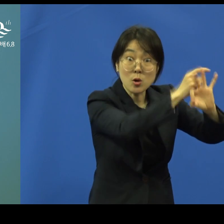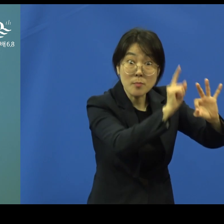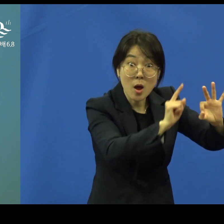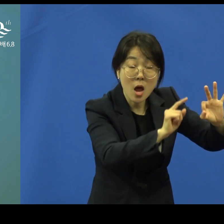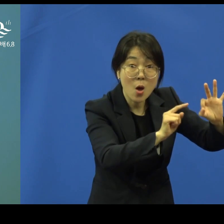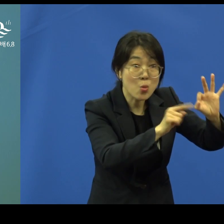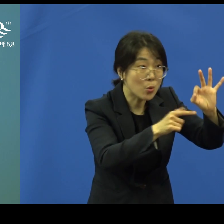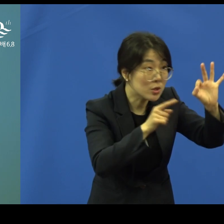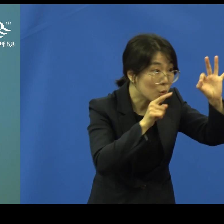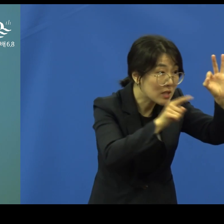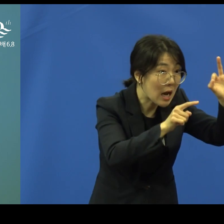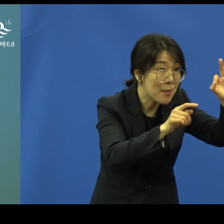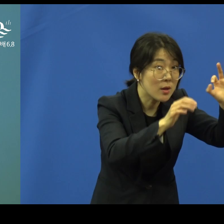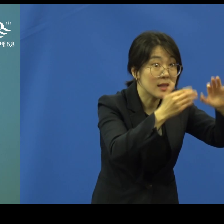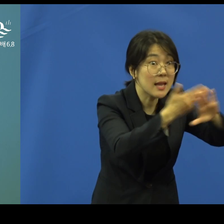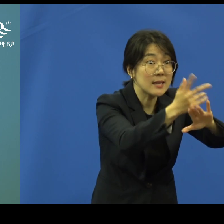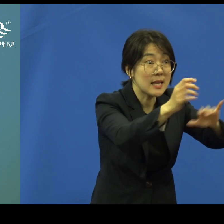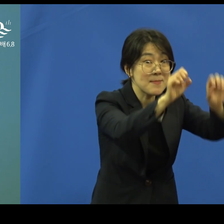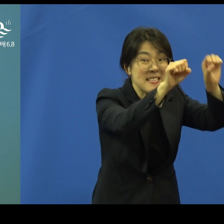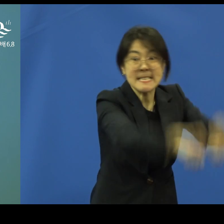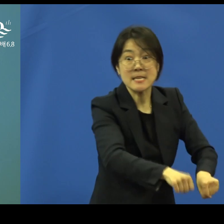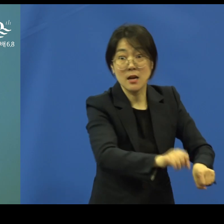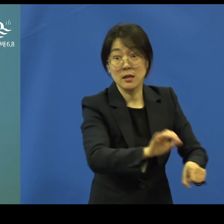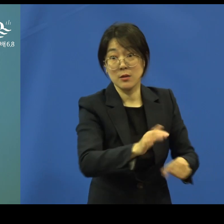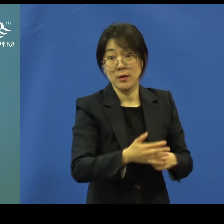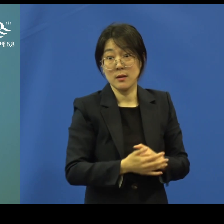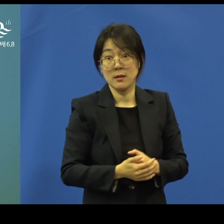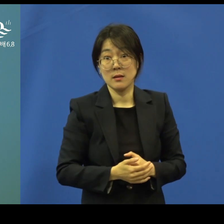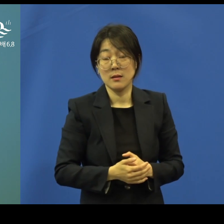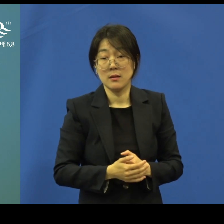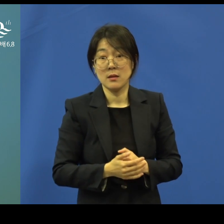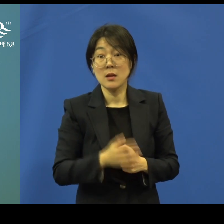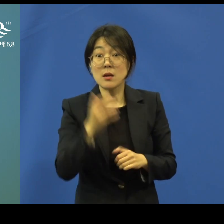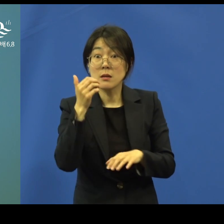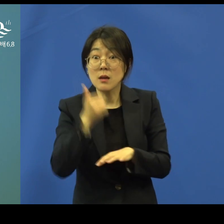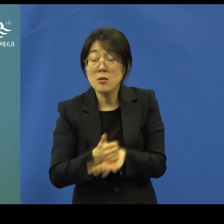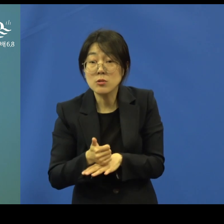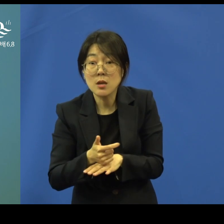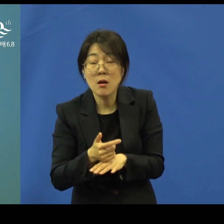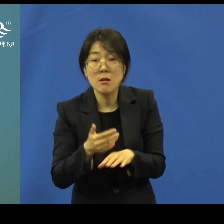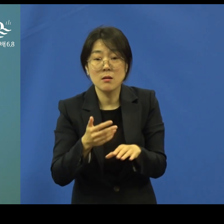결국 하나님의 나라가 아니라 바빌론 제국에 흡수되고 그 나라에 충성하는 사람이 됩니다.